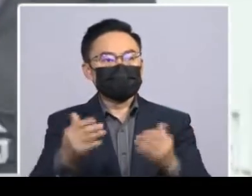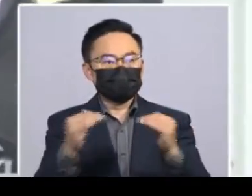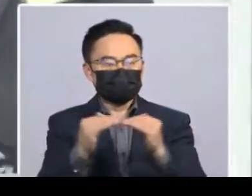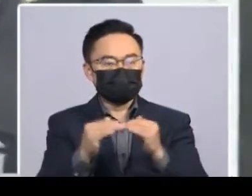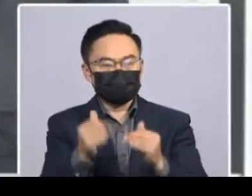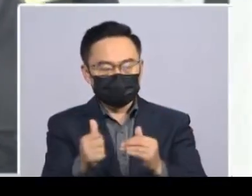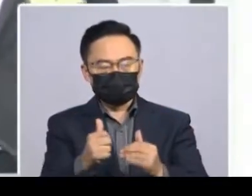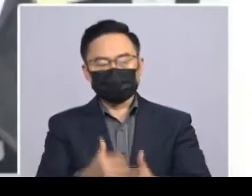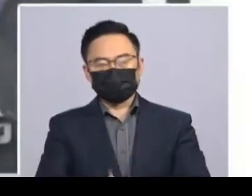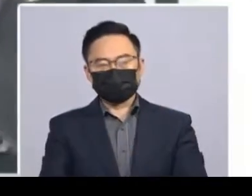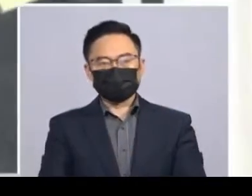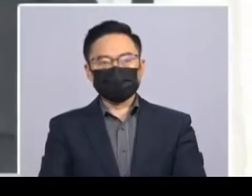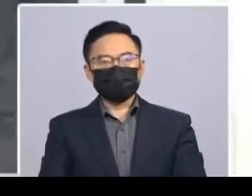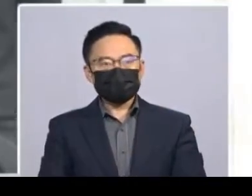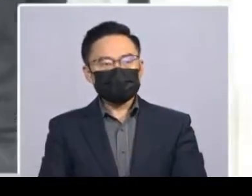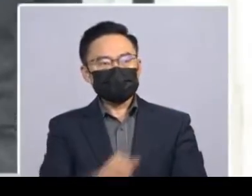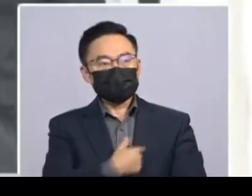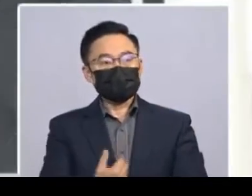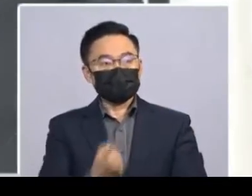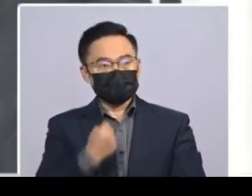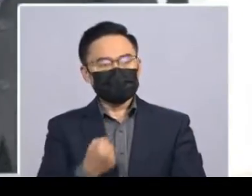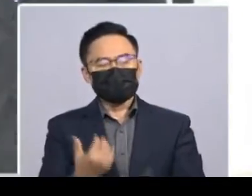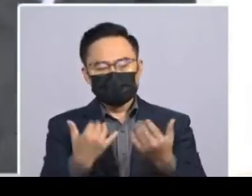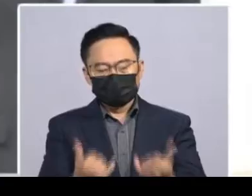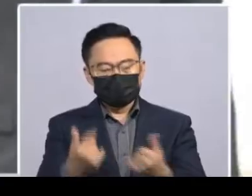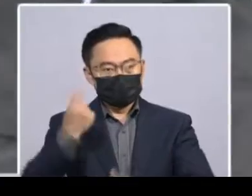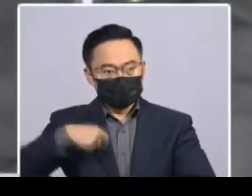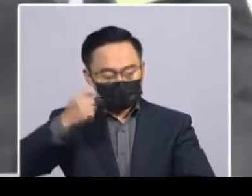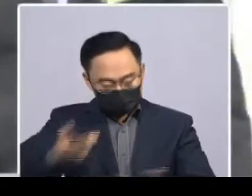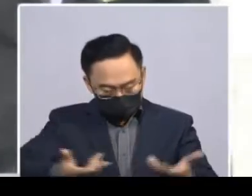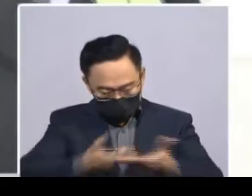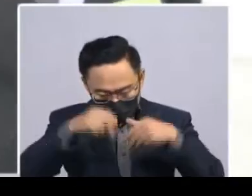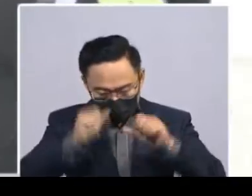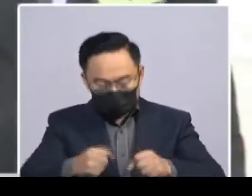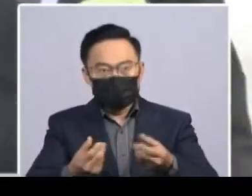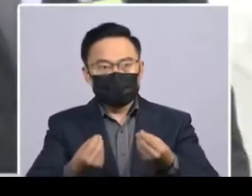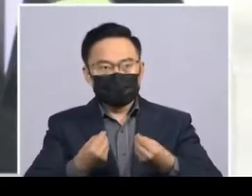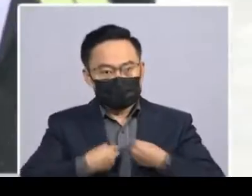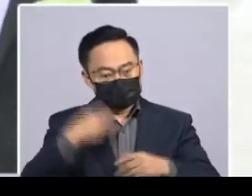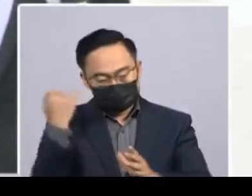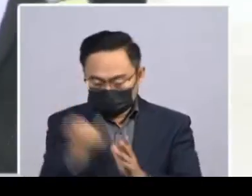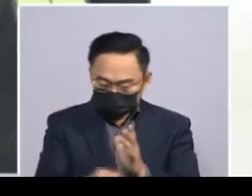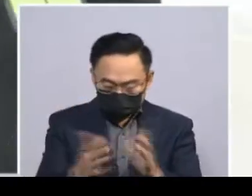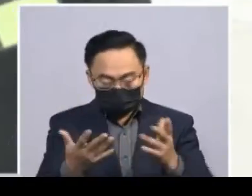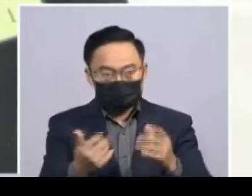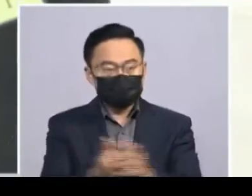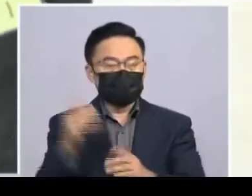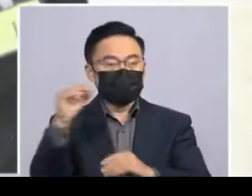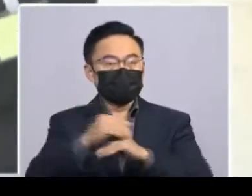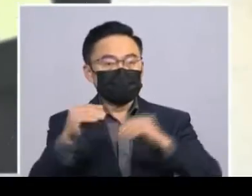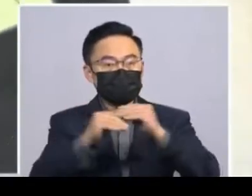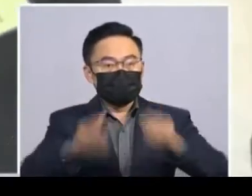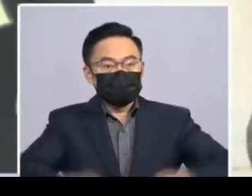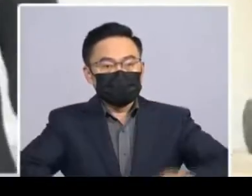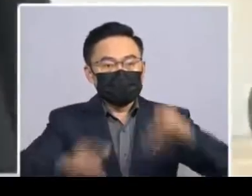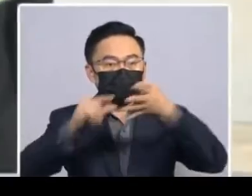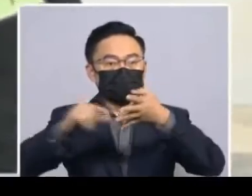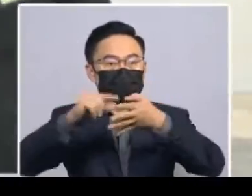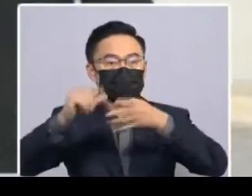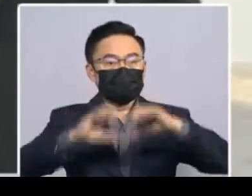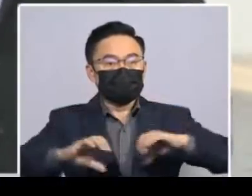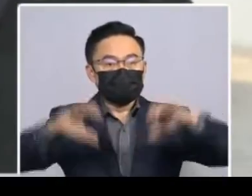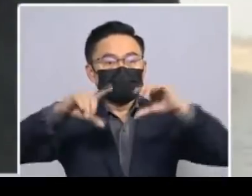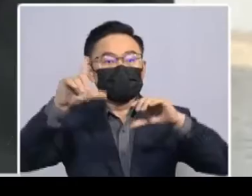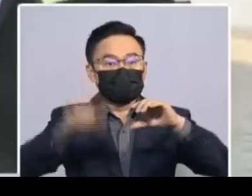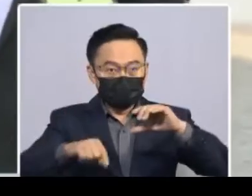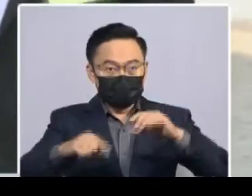แสดงให้ศาลได้เห็นค่ะจึงเชื่อว่าดุลยพินิจของศาลจะเปลี่ยนไปทั้งนี้ย้ำว่าโครงการบ้านเอื้ออาทรนั้นเป็นการอนุมัติโครงการก่อนที่ต